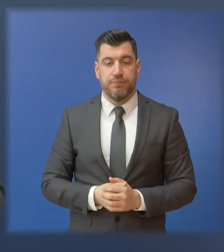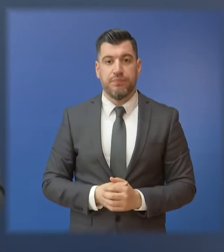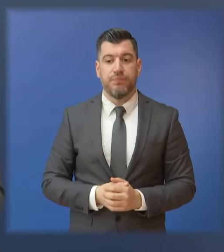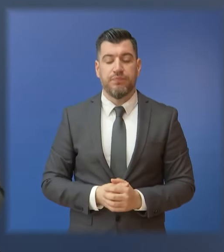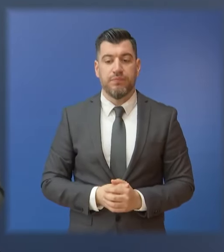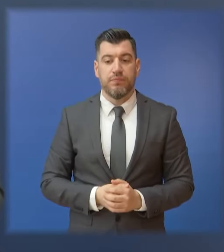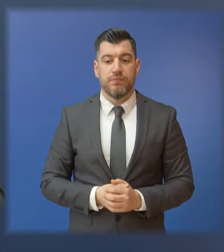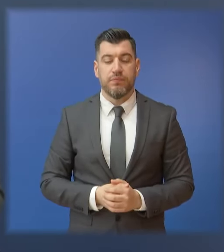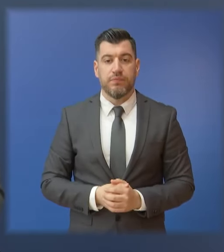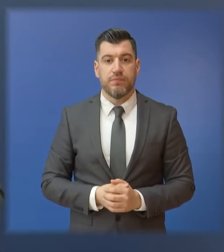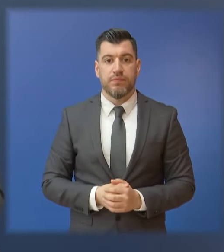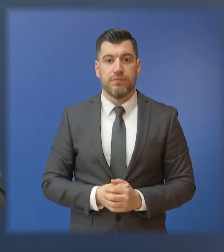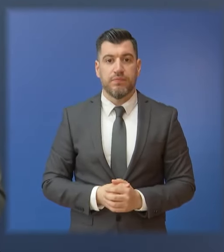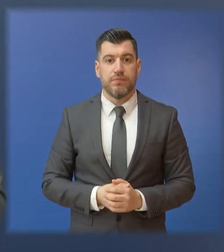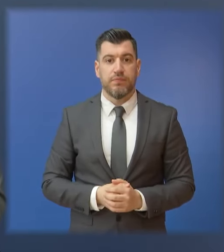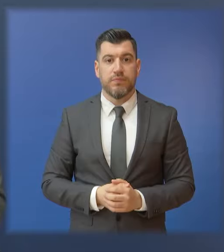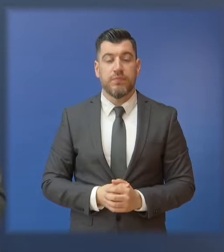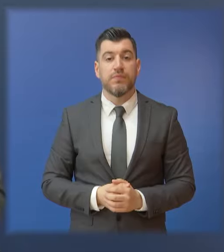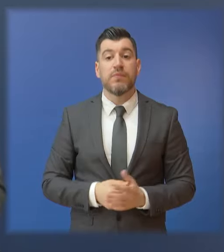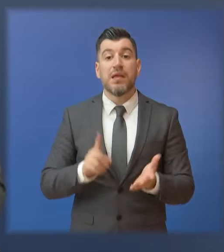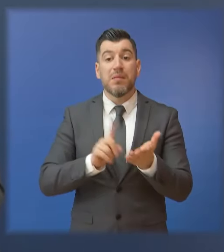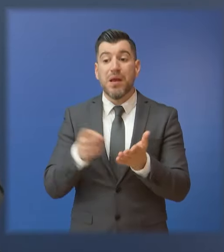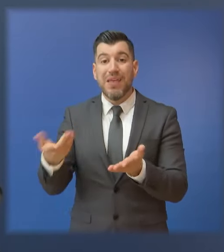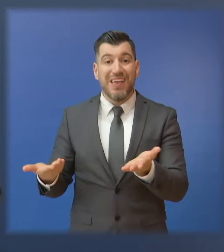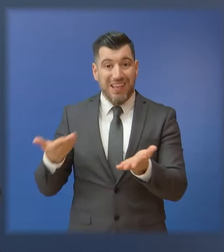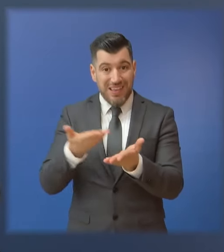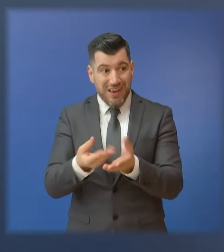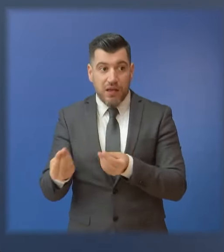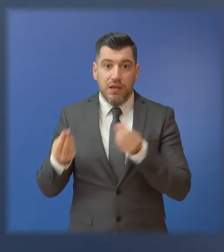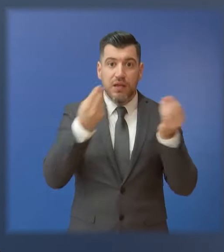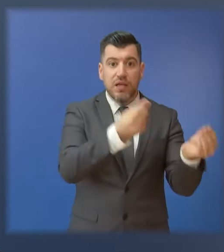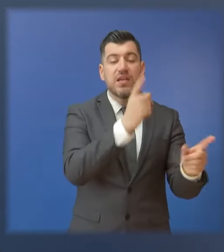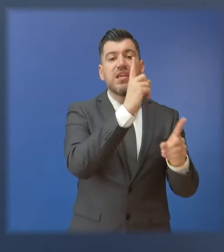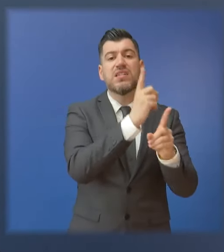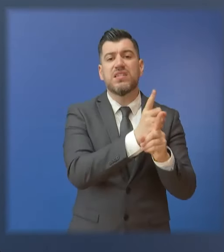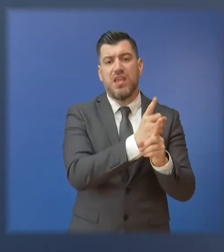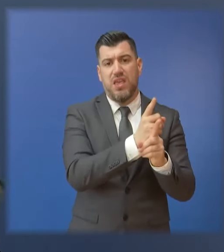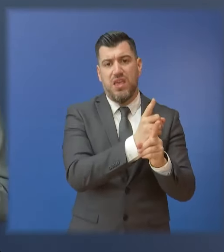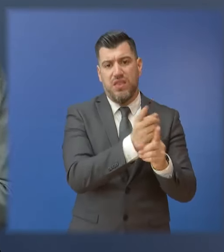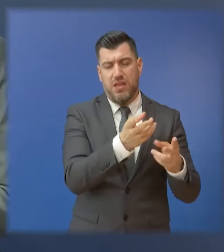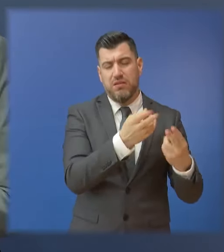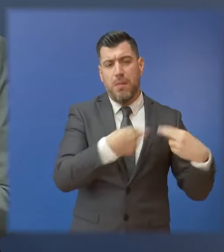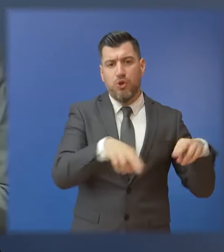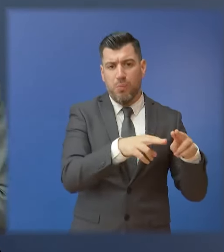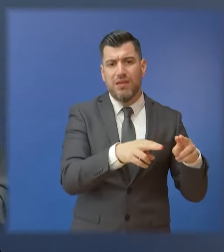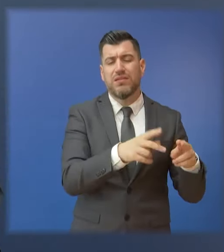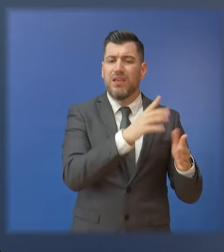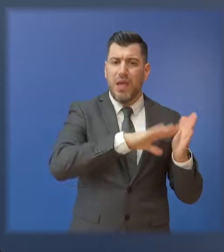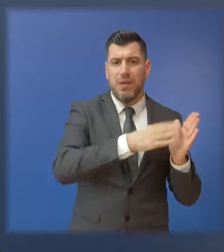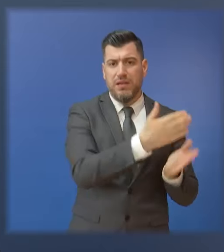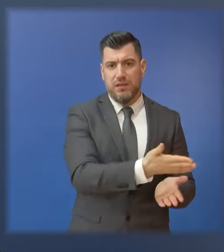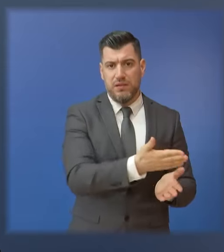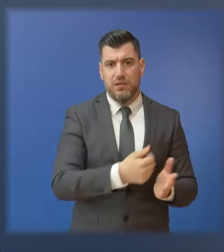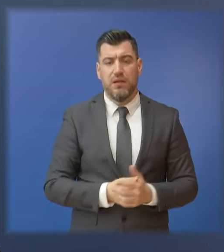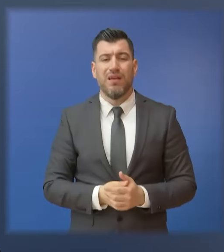να αναφέρεται στις αρμόδιες αρχές ε πολιτική μόνο μέσα από τα μέσα κοινωνικής